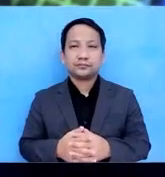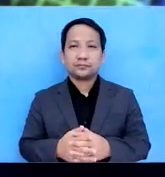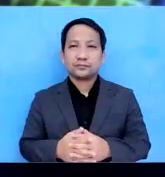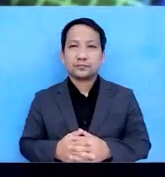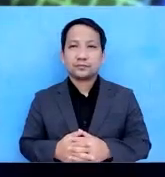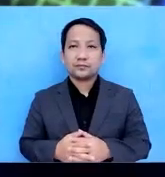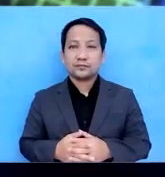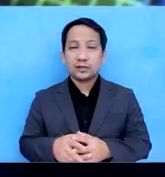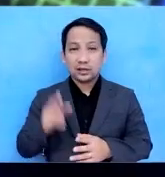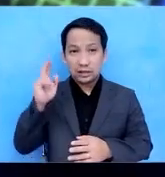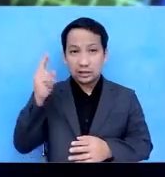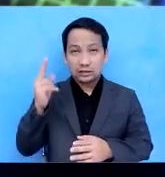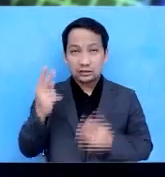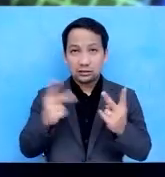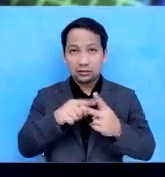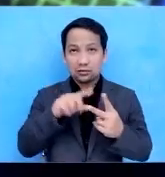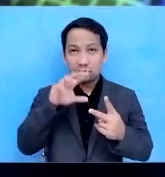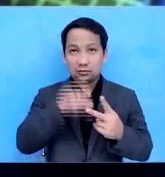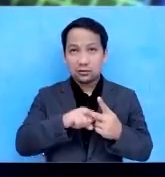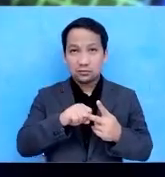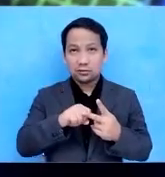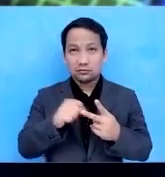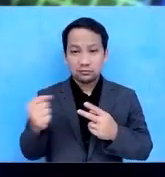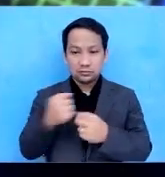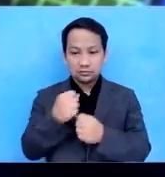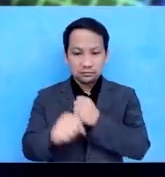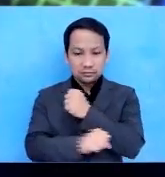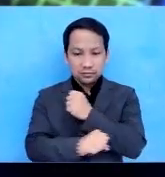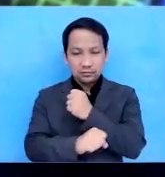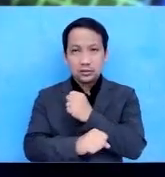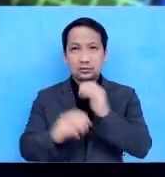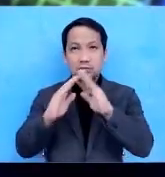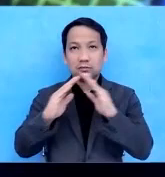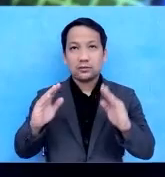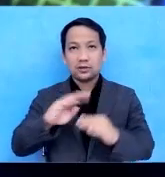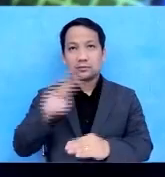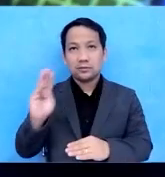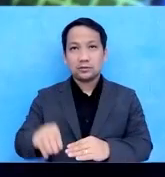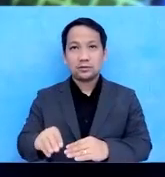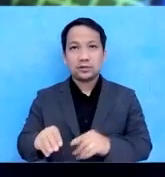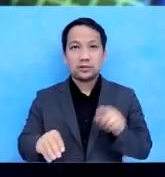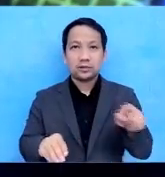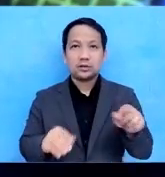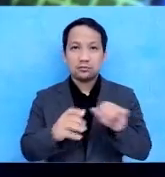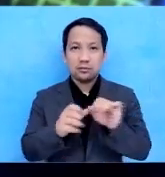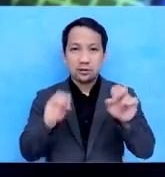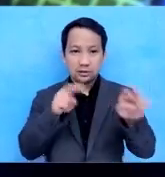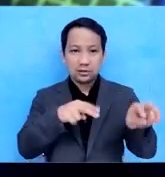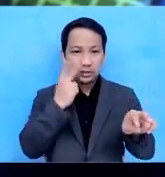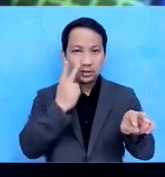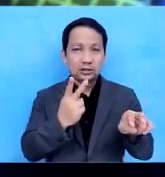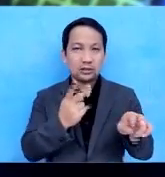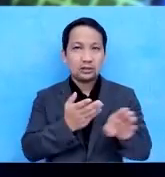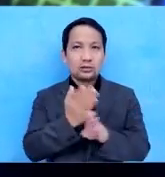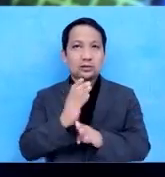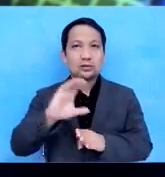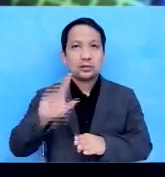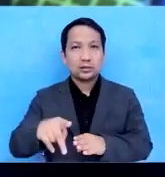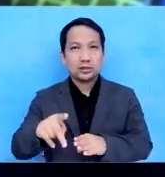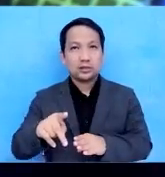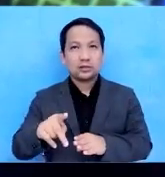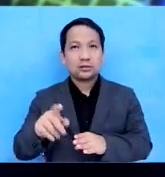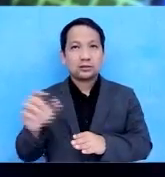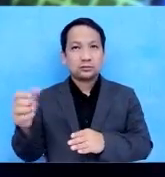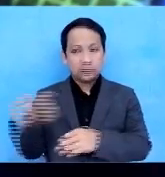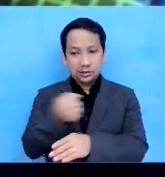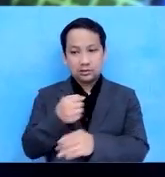Interesado magtiyuhin matapos limasin ang mga gamit sa isang bahay sa Maynila. Ang mga suspect natuntun gamit ang cellphone ng isa